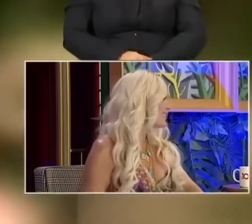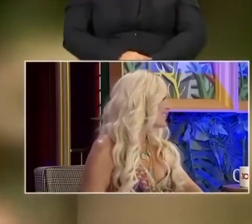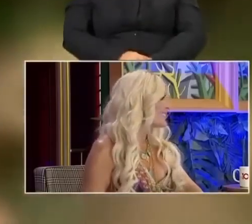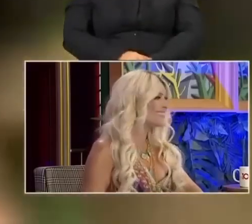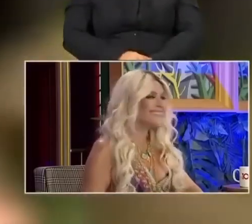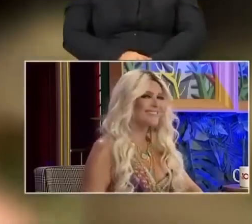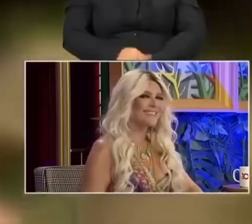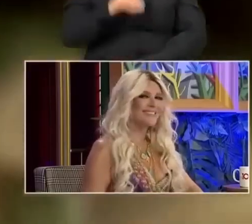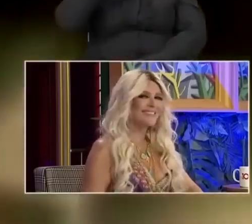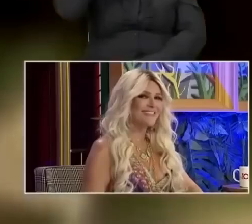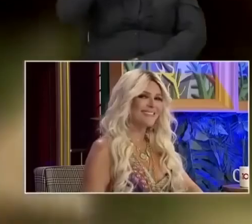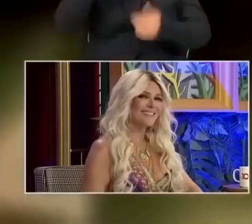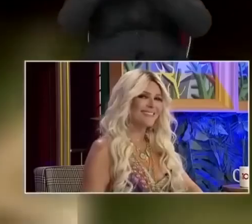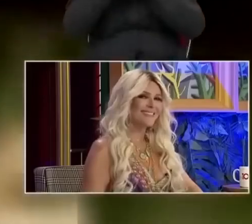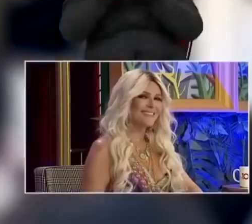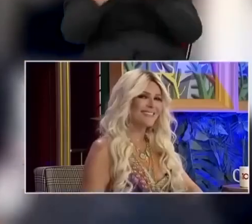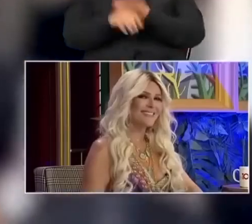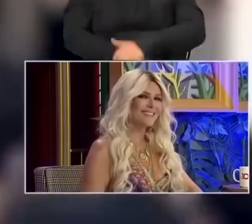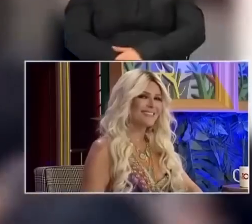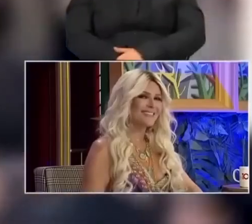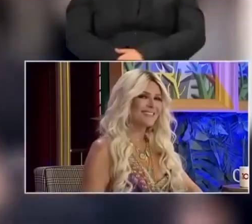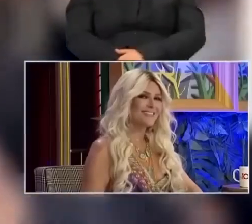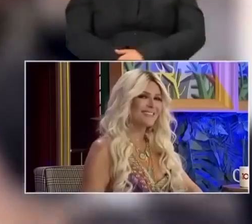Yes. Ama yarın akşam öyle.